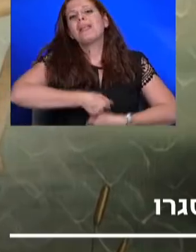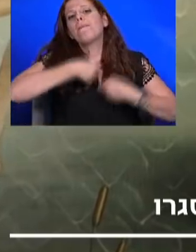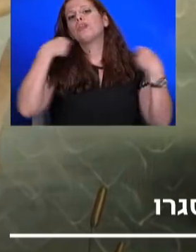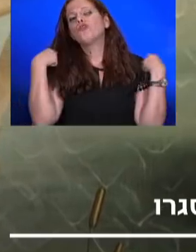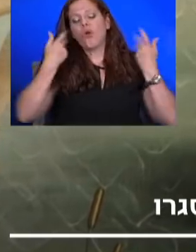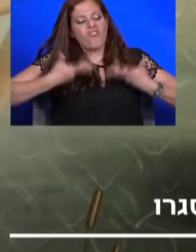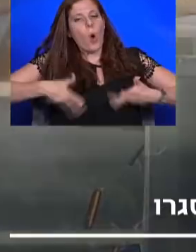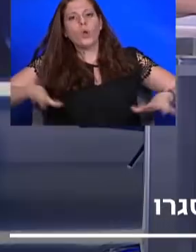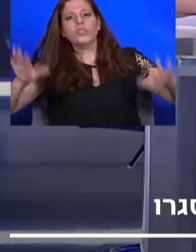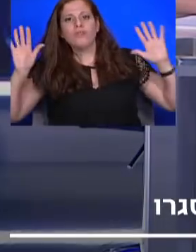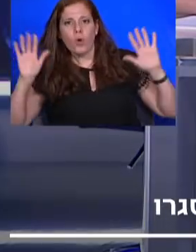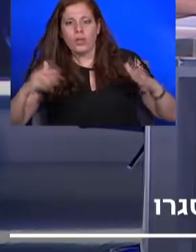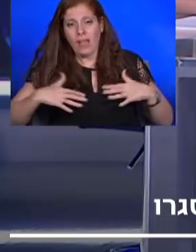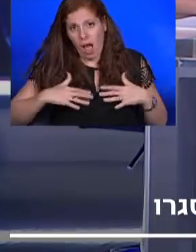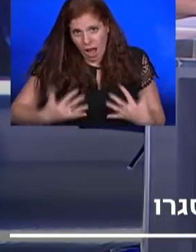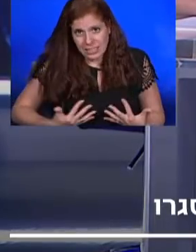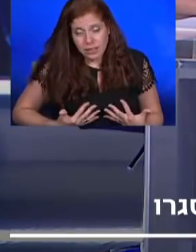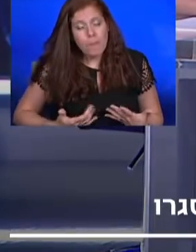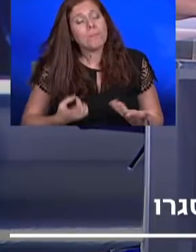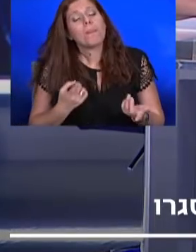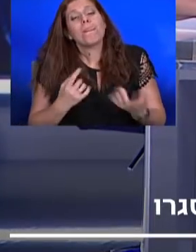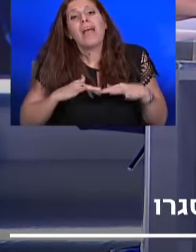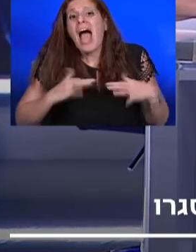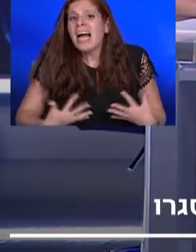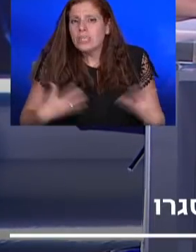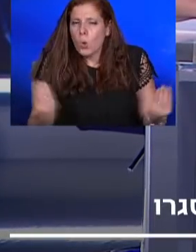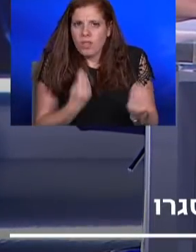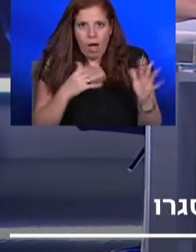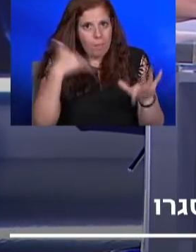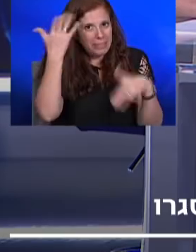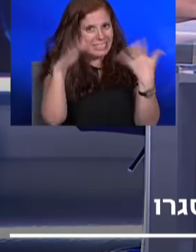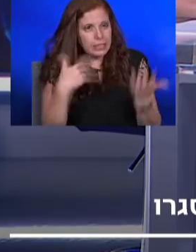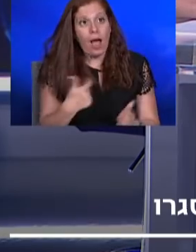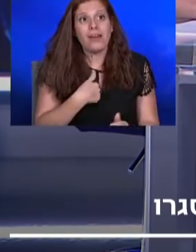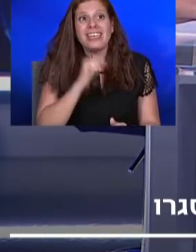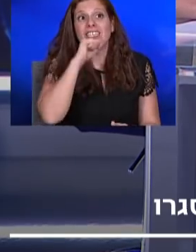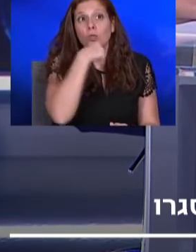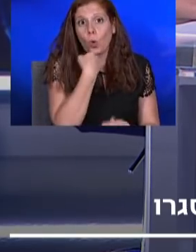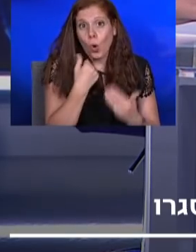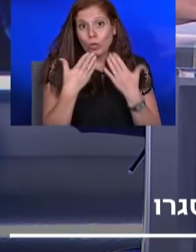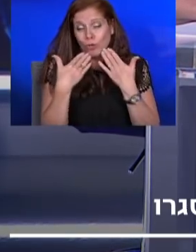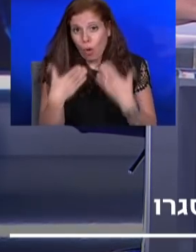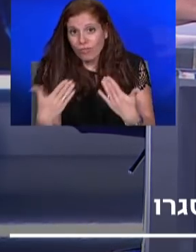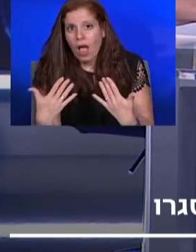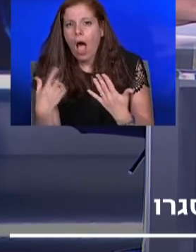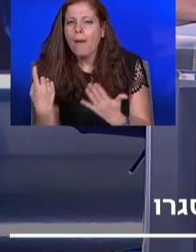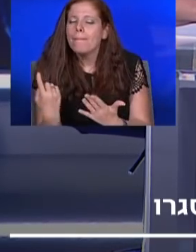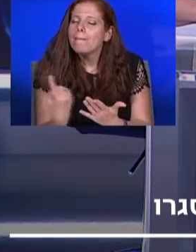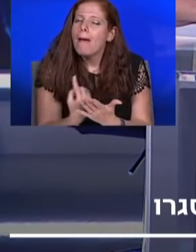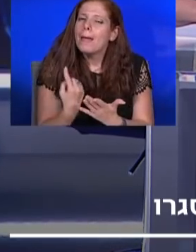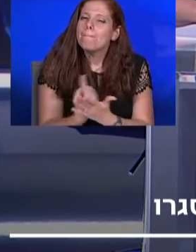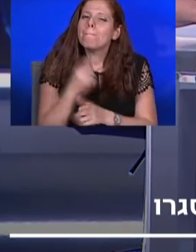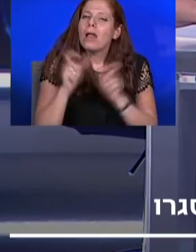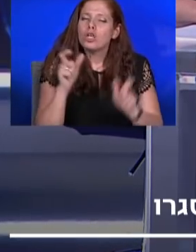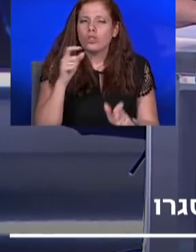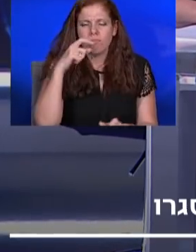החזה. החזה הוא דבר מסעיר. אני כהיסטוריונית של אופנה, הרבה פעמים זה אנשים מרימים גבה, למה